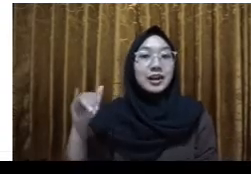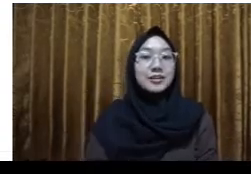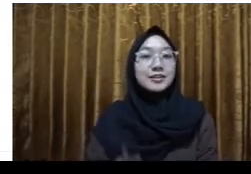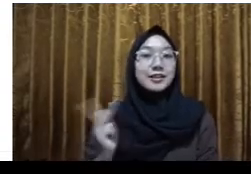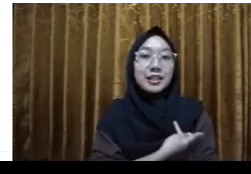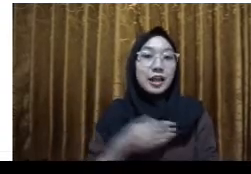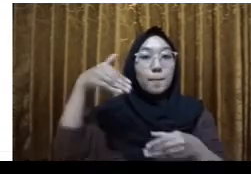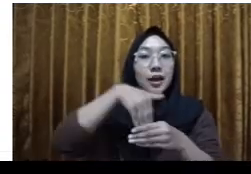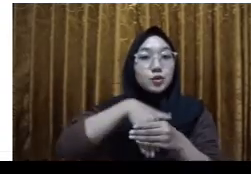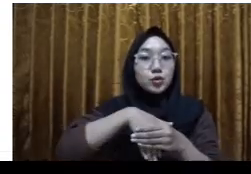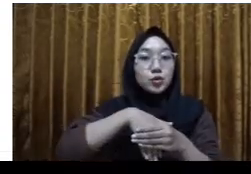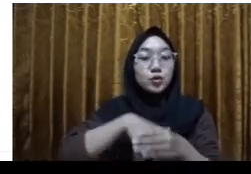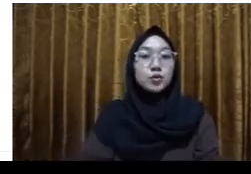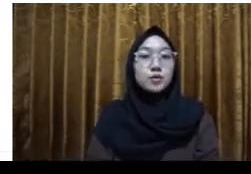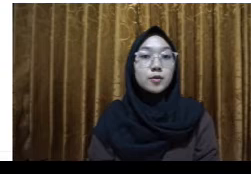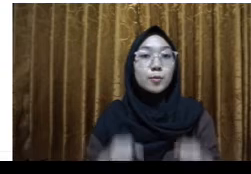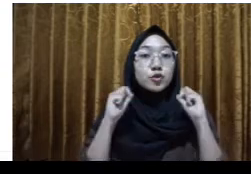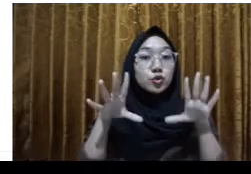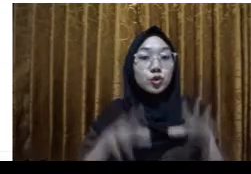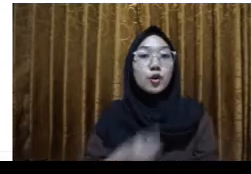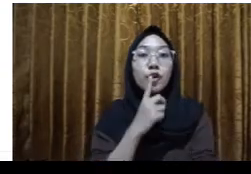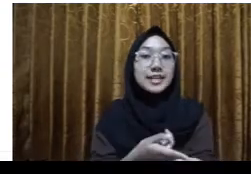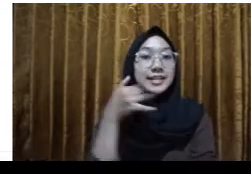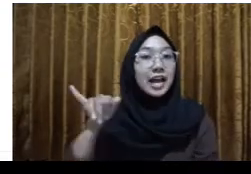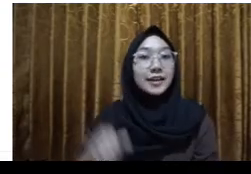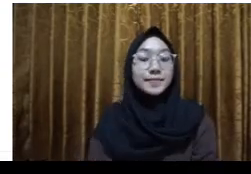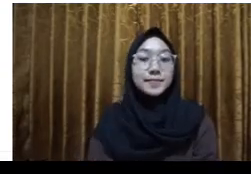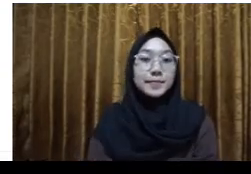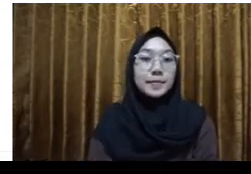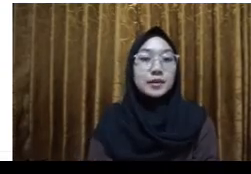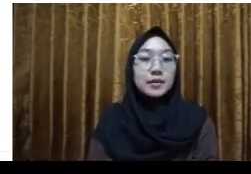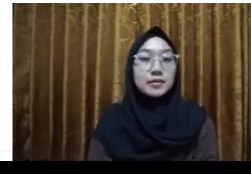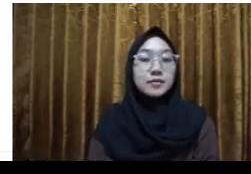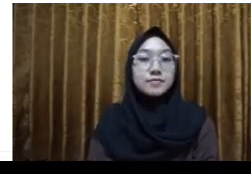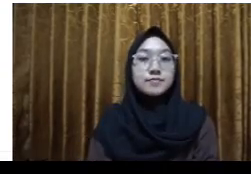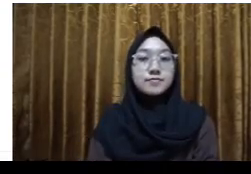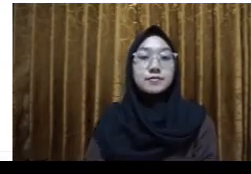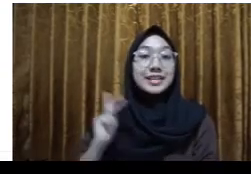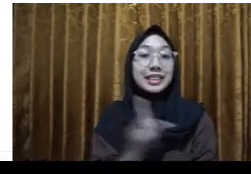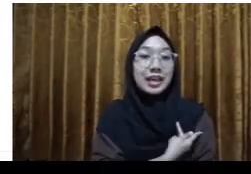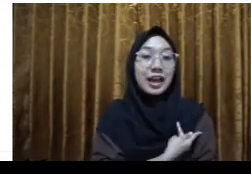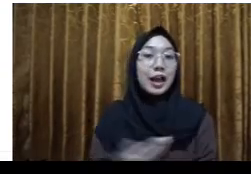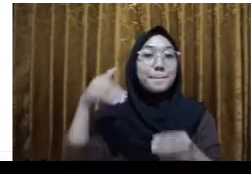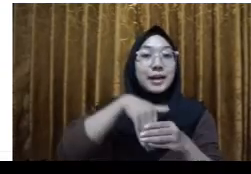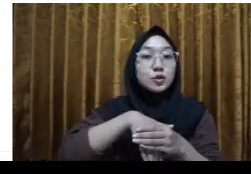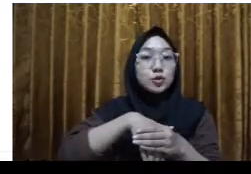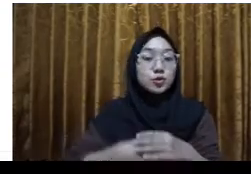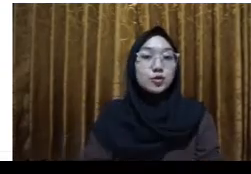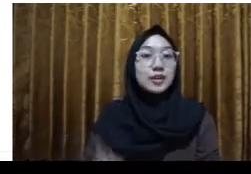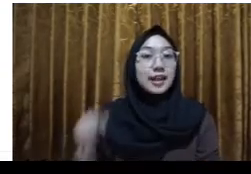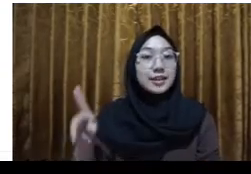items view masuk list, saja. Microsoft.vc90.c, resource 2 of 900. Nah, silakan di sini langsung dipaste